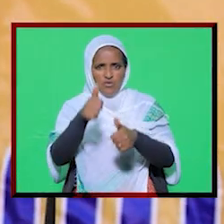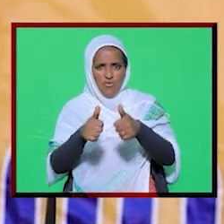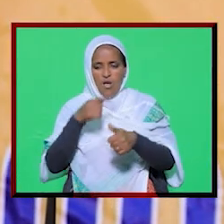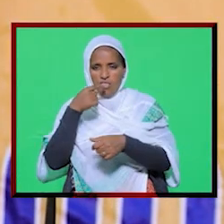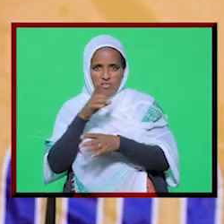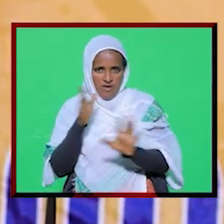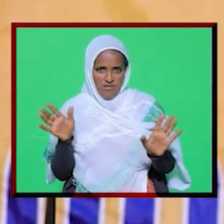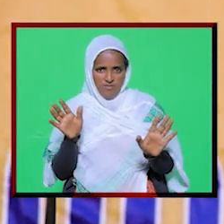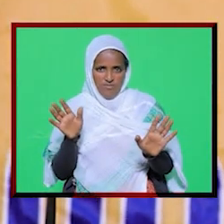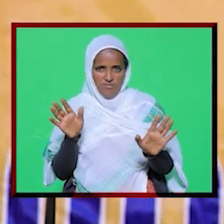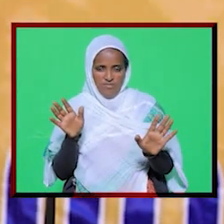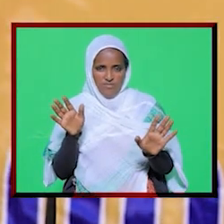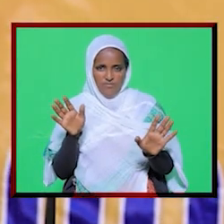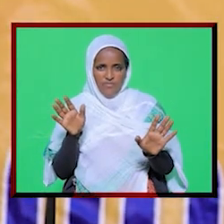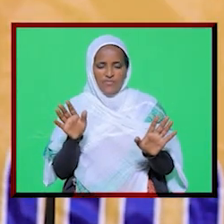አልተናገረም?